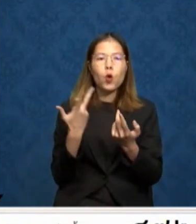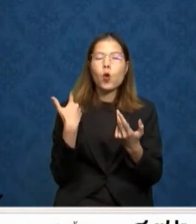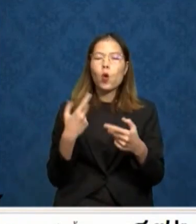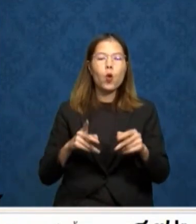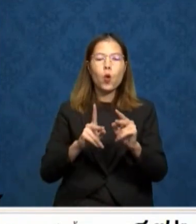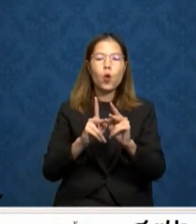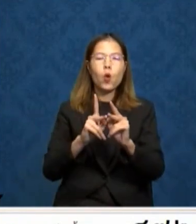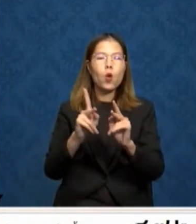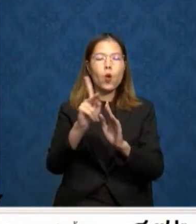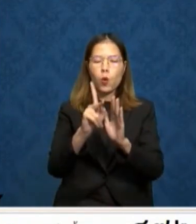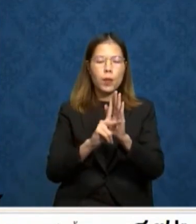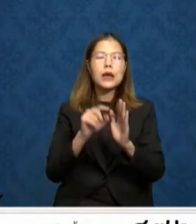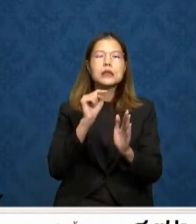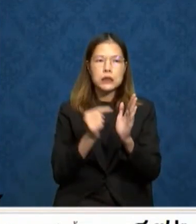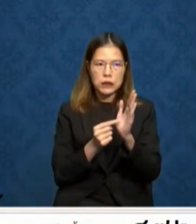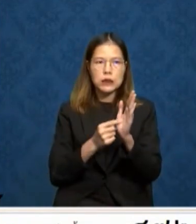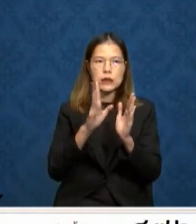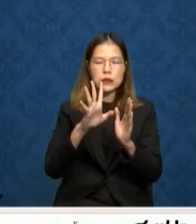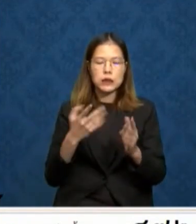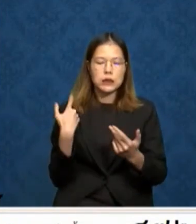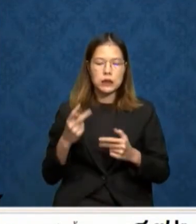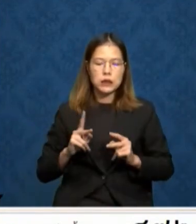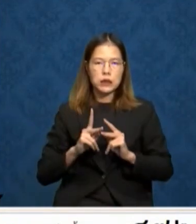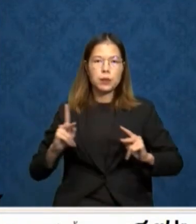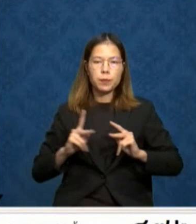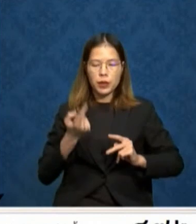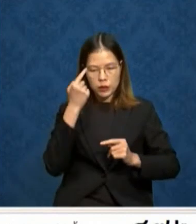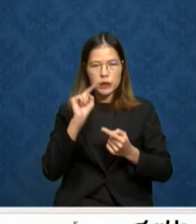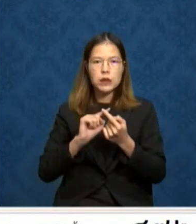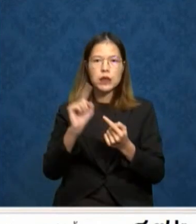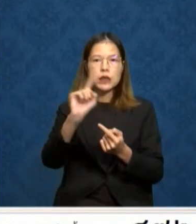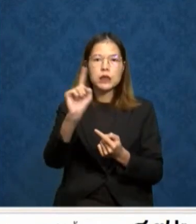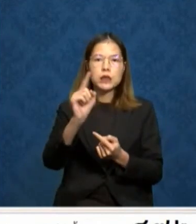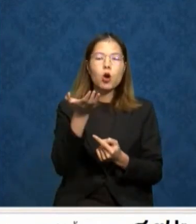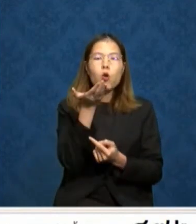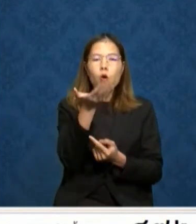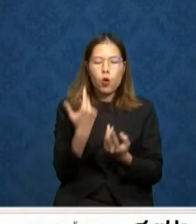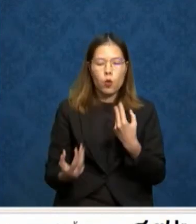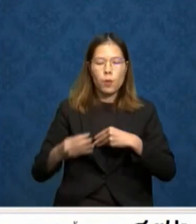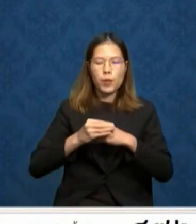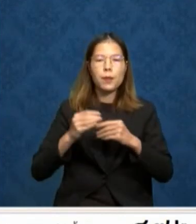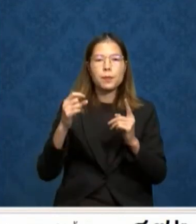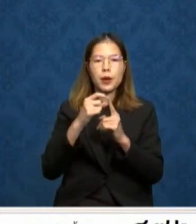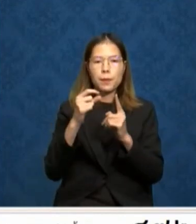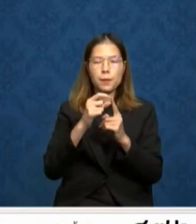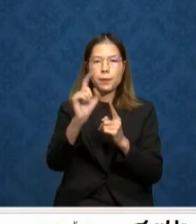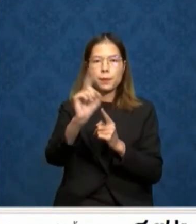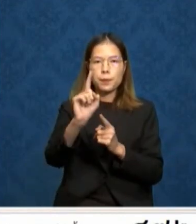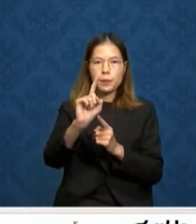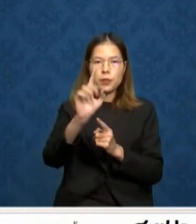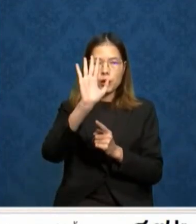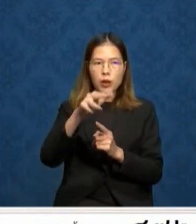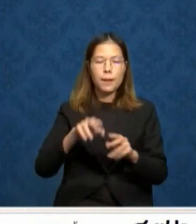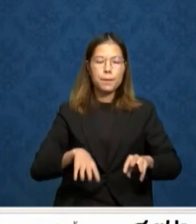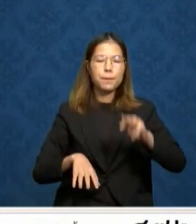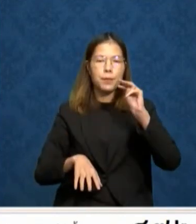นั้นเรากรรมาธิการจึงเห็นว่าสิ่งที่ขอท่านขอให้มีการเพิ่มถ้อยคำมาใน